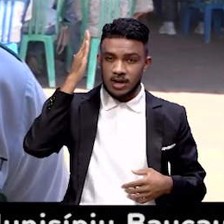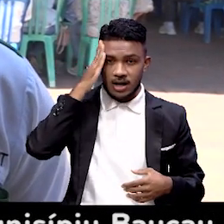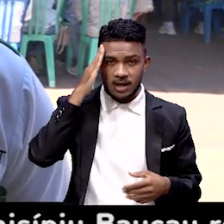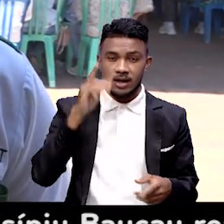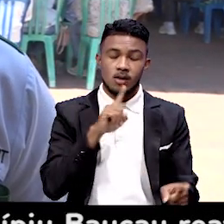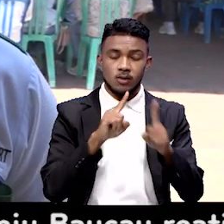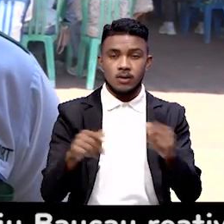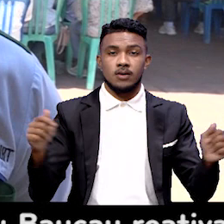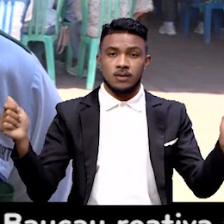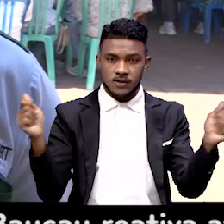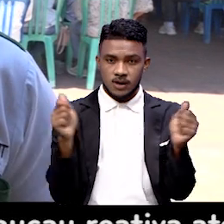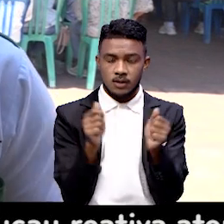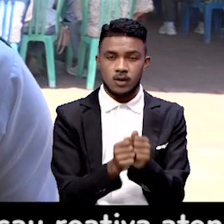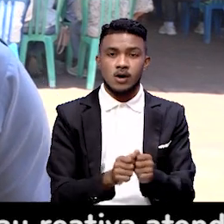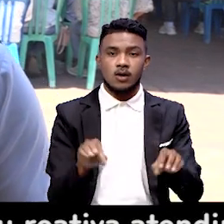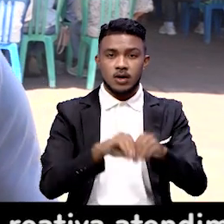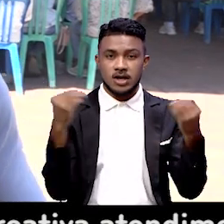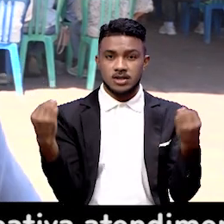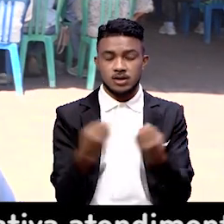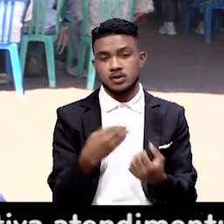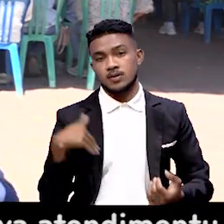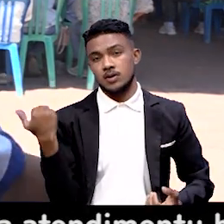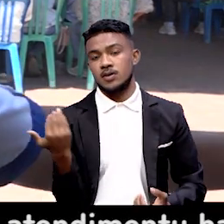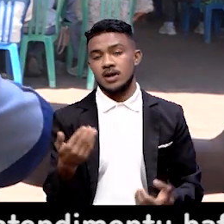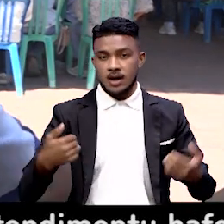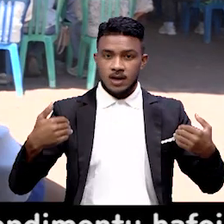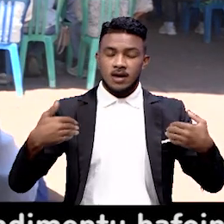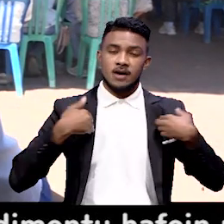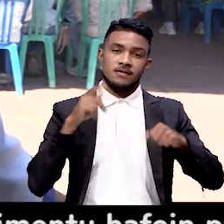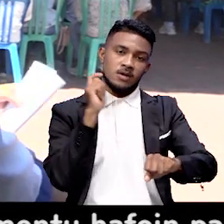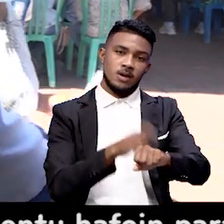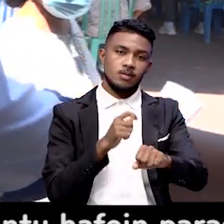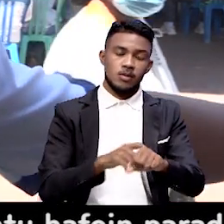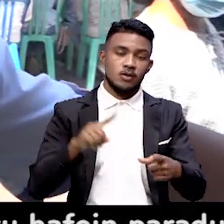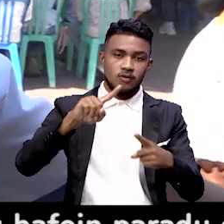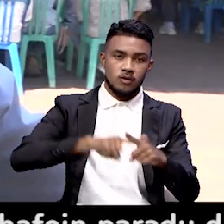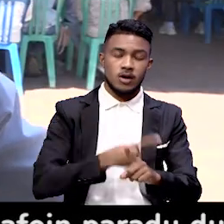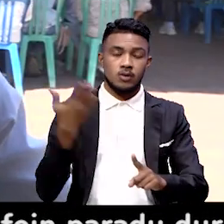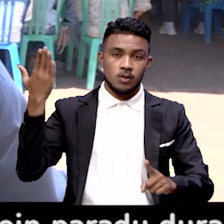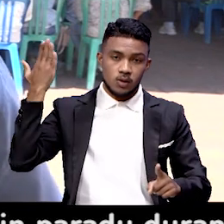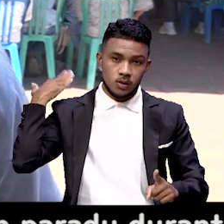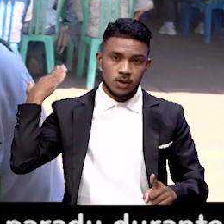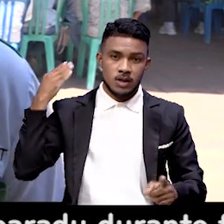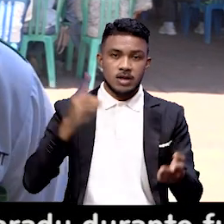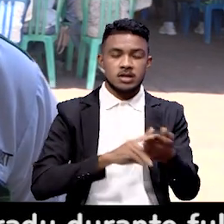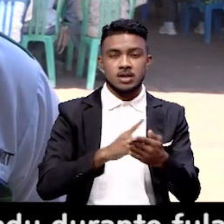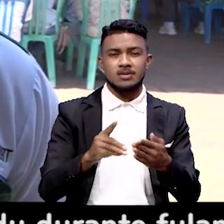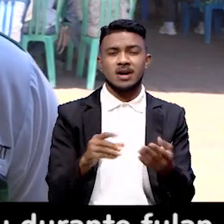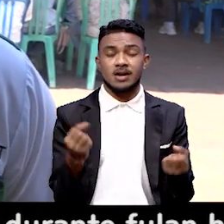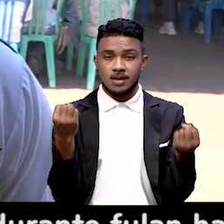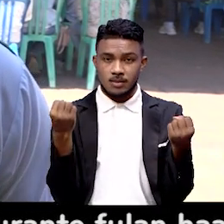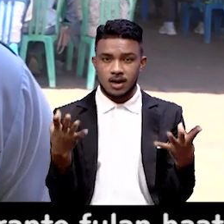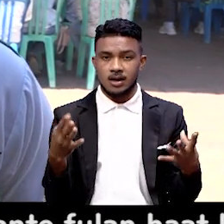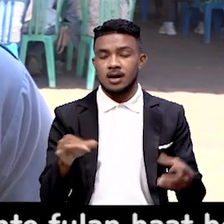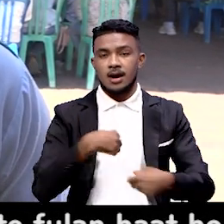ho organizasaun juventude iha tempu iha fulan kotu kliba iha semana hira nilarang halo aproximasaun